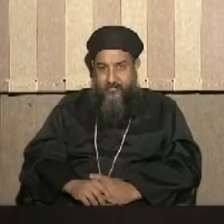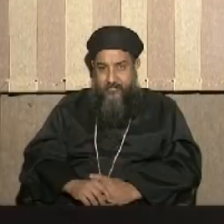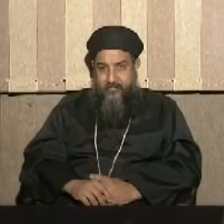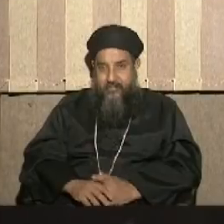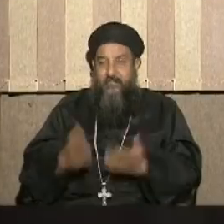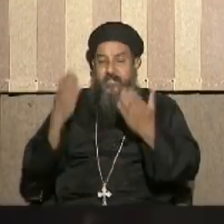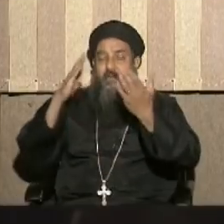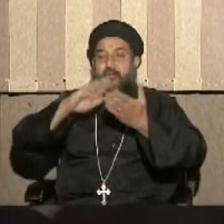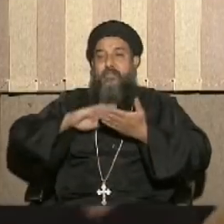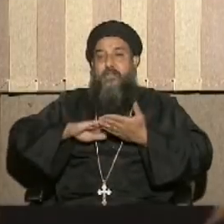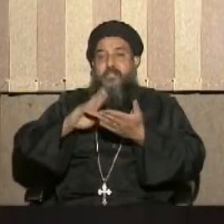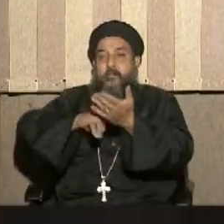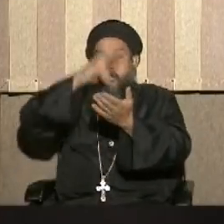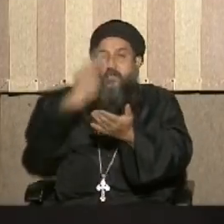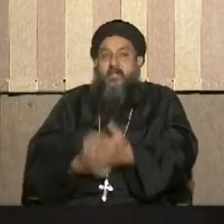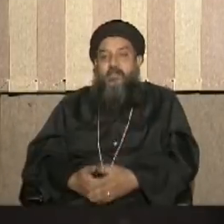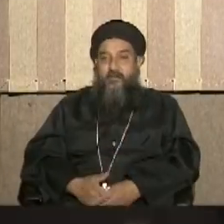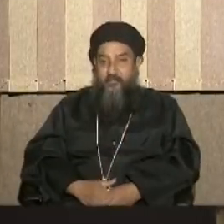يا رب ساعدنا عن العفس.